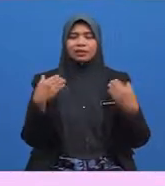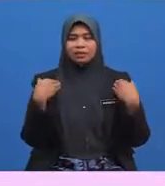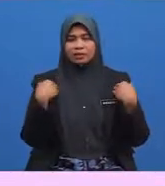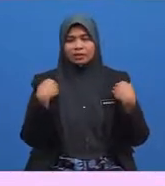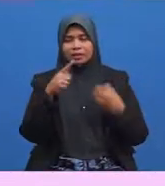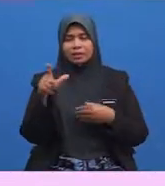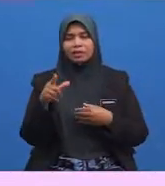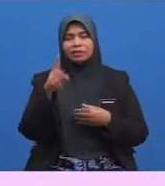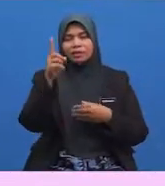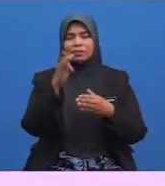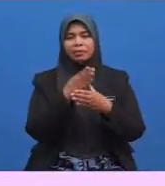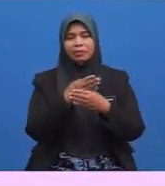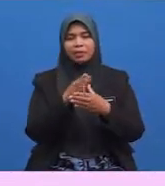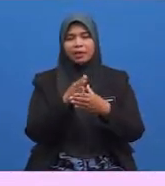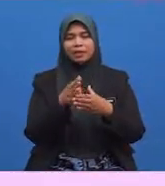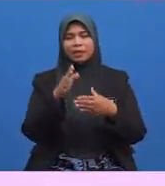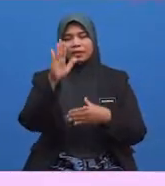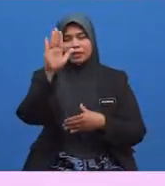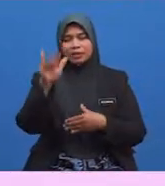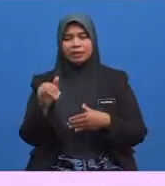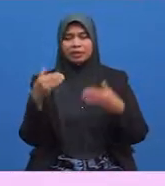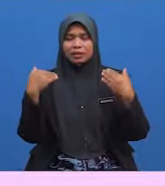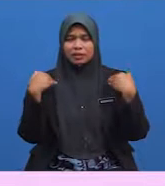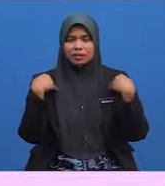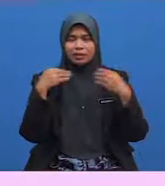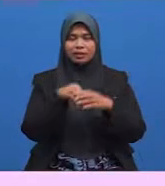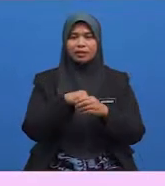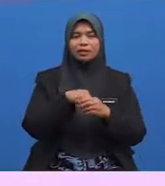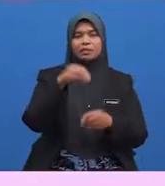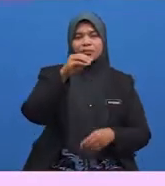satu bahagian yang terkandung dalam satu bulatan.